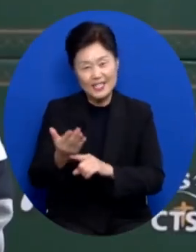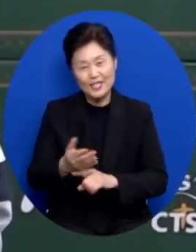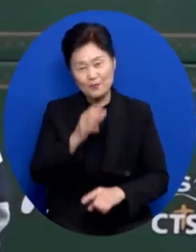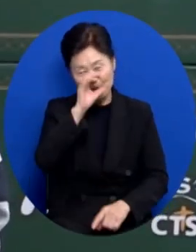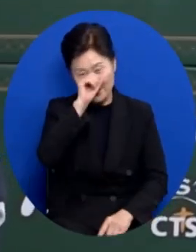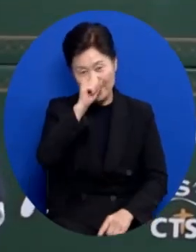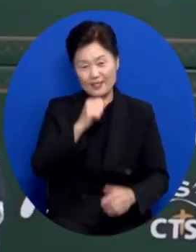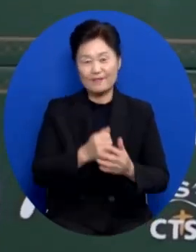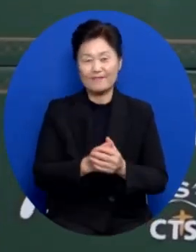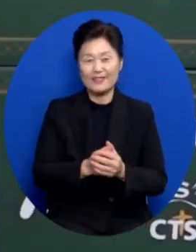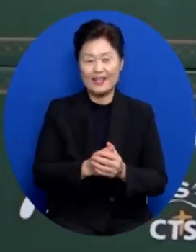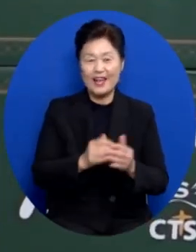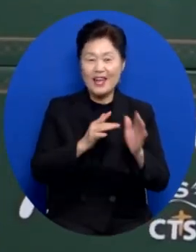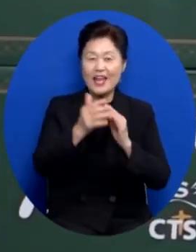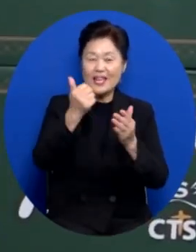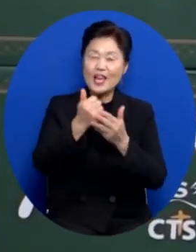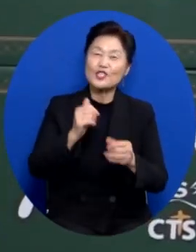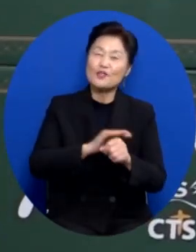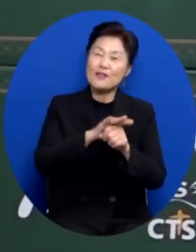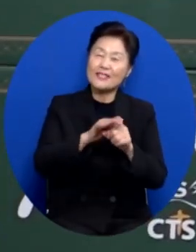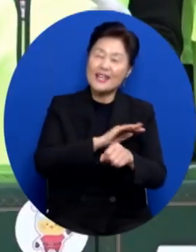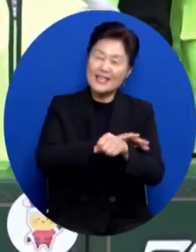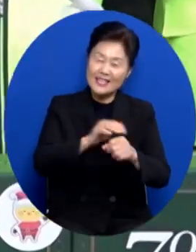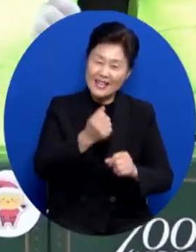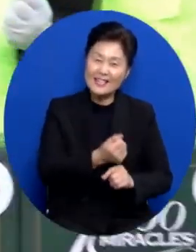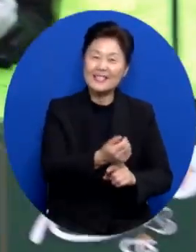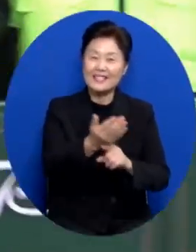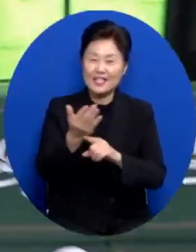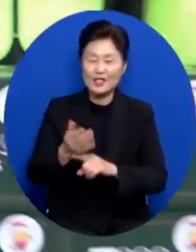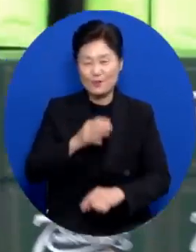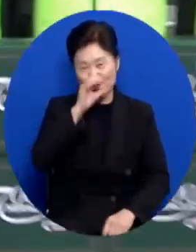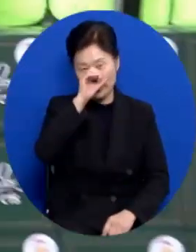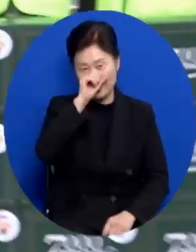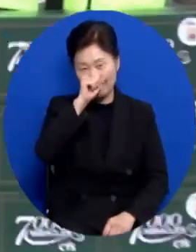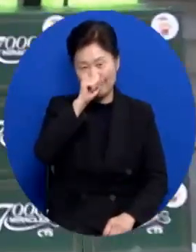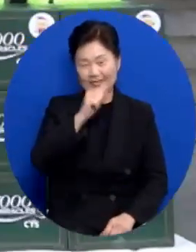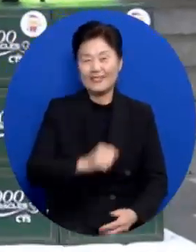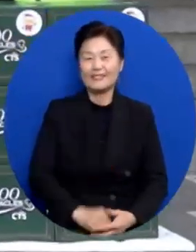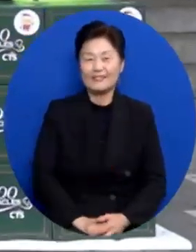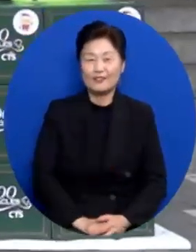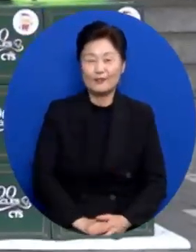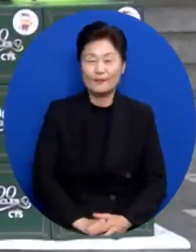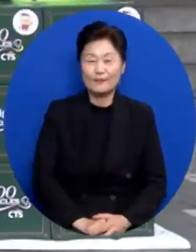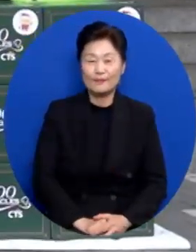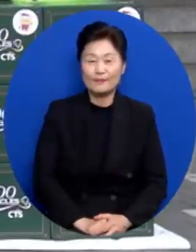좋겠어요. 예수님의 사랑이 전달됐으면 좋겠어요. CTS 뉴스 박주성입니다.